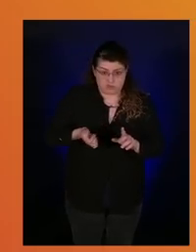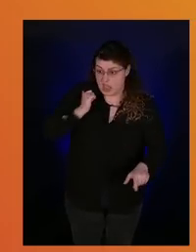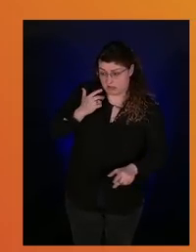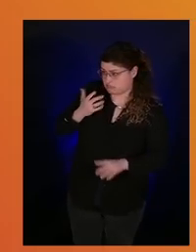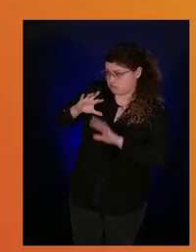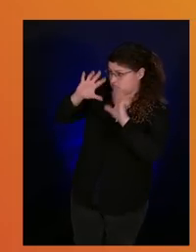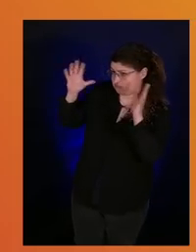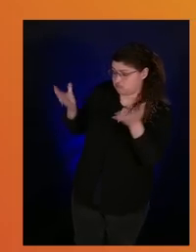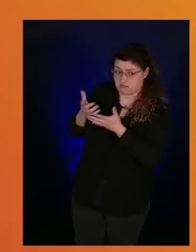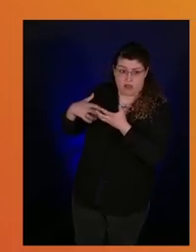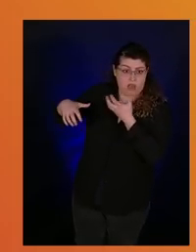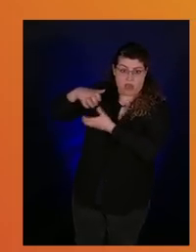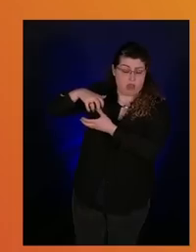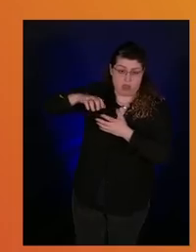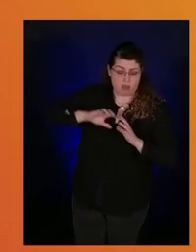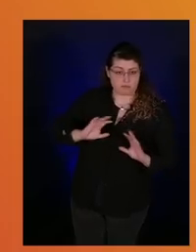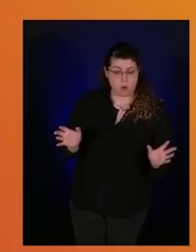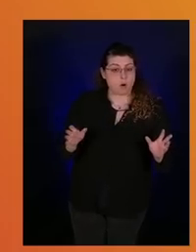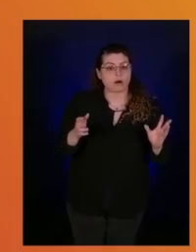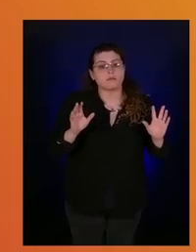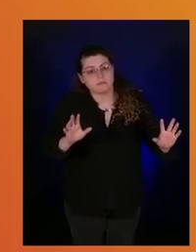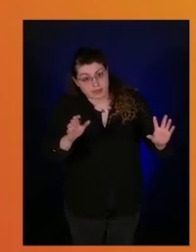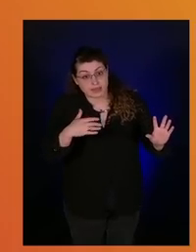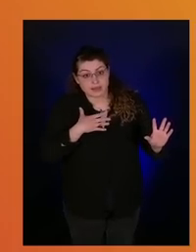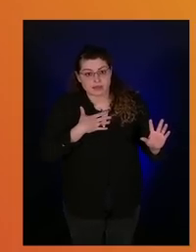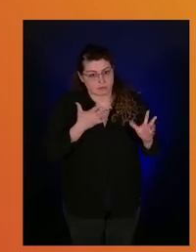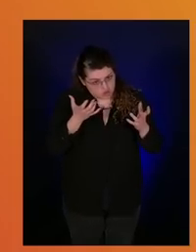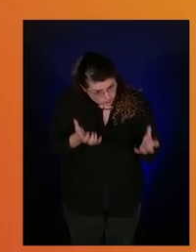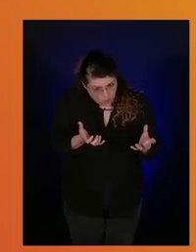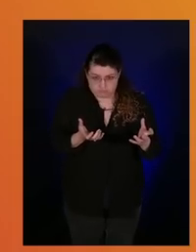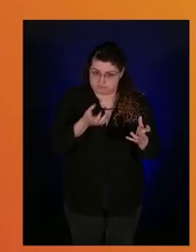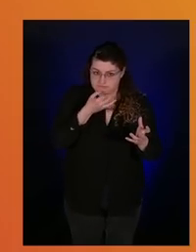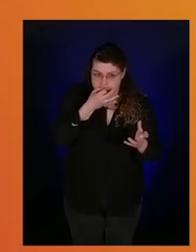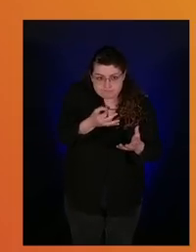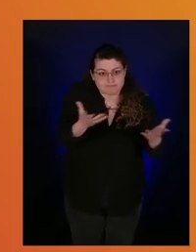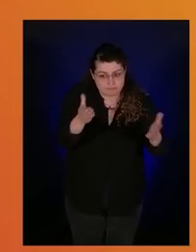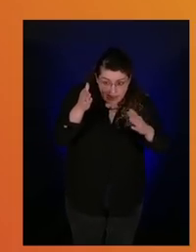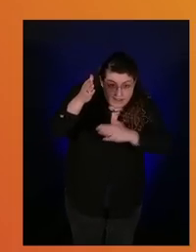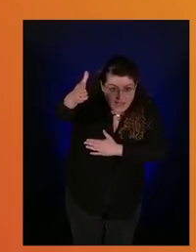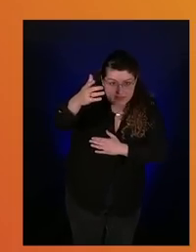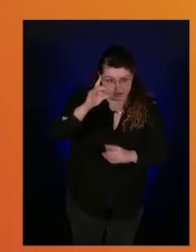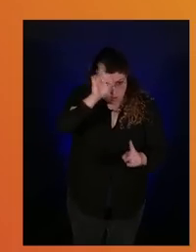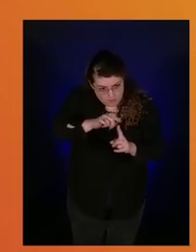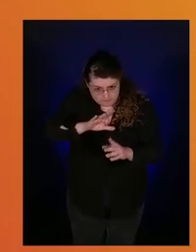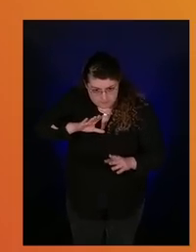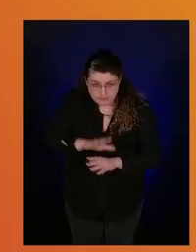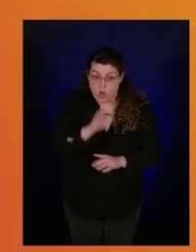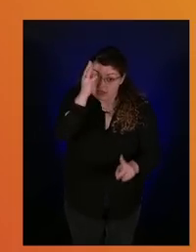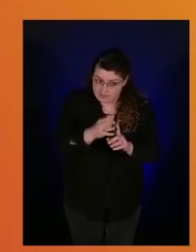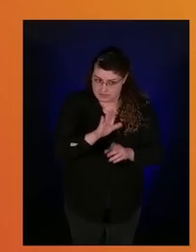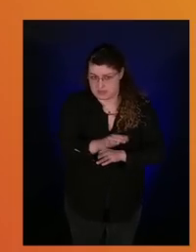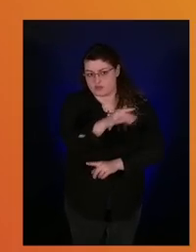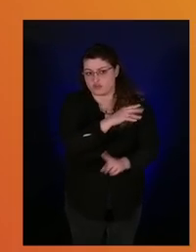d'hier. Donc, bon, en tout cas, moi, je suis là pour parler de l'avenir et des enjeux de société pour essayer d'y